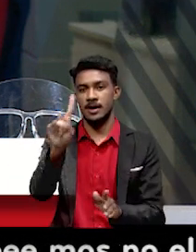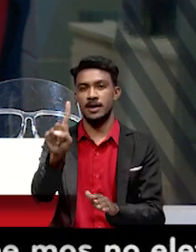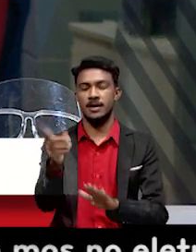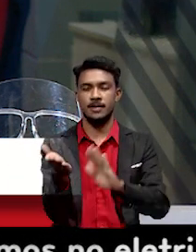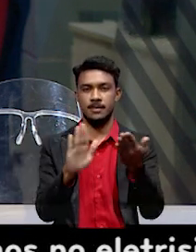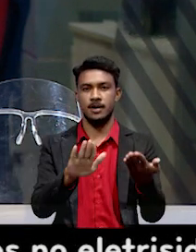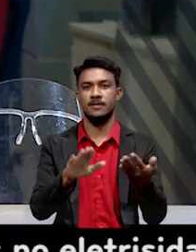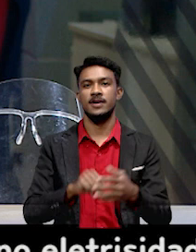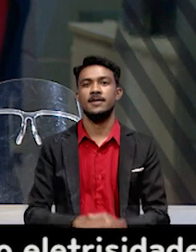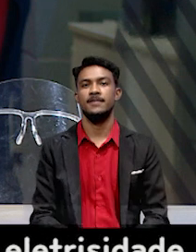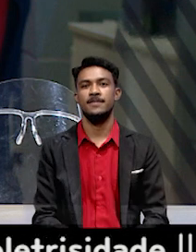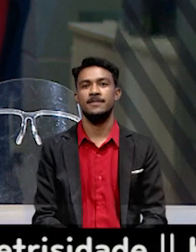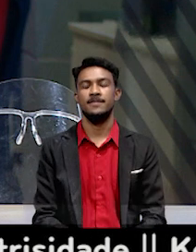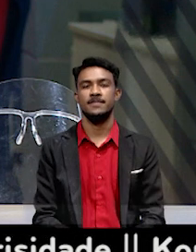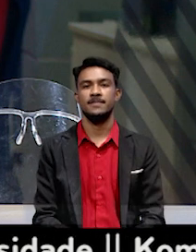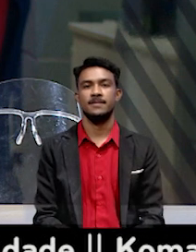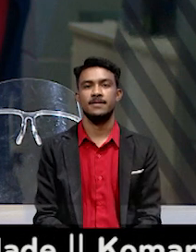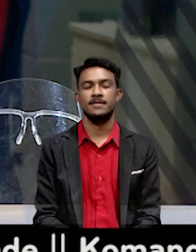vida.